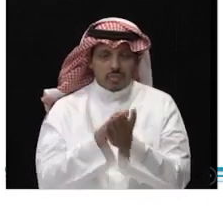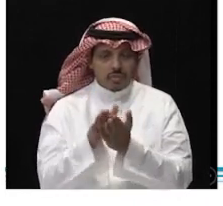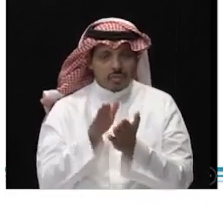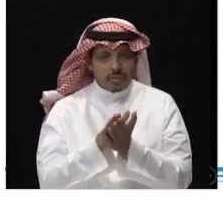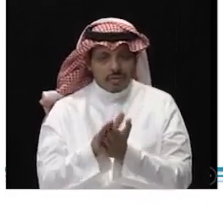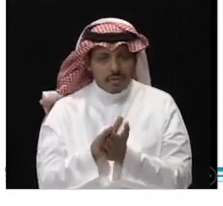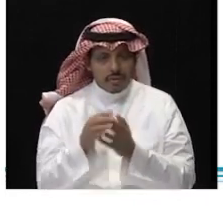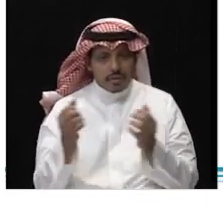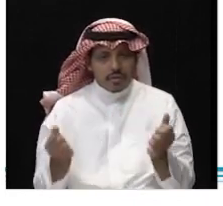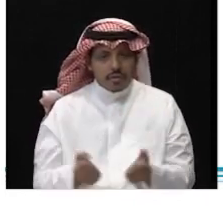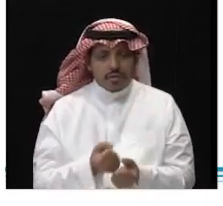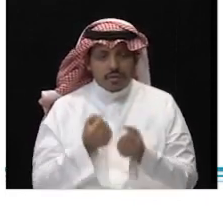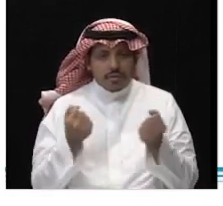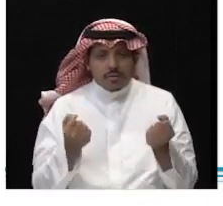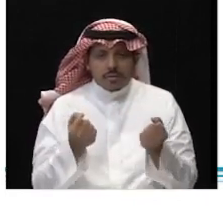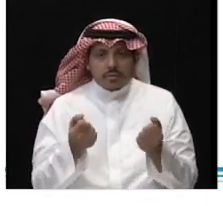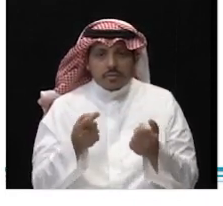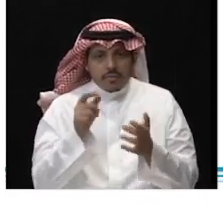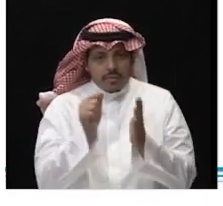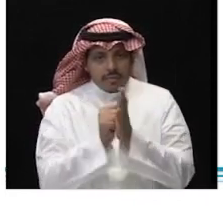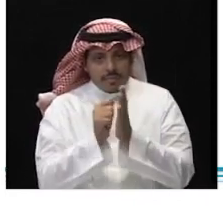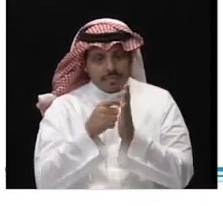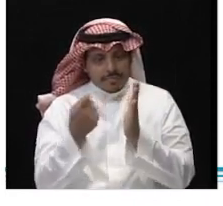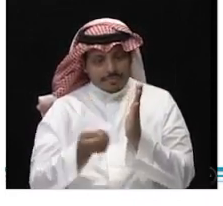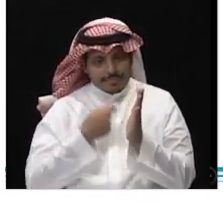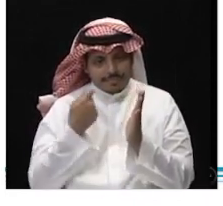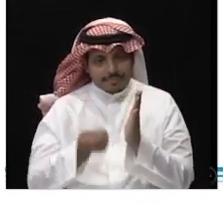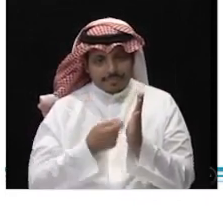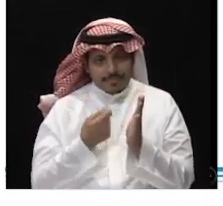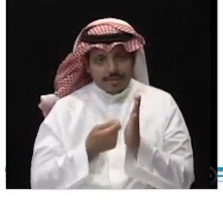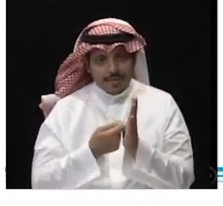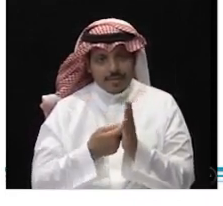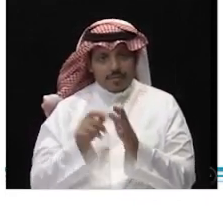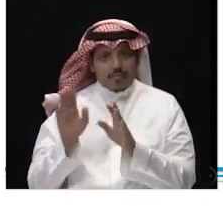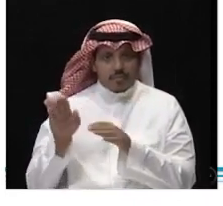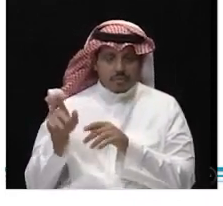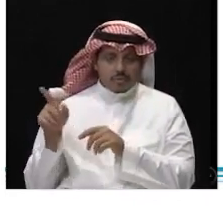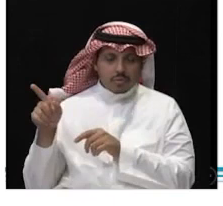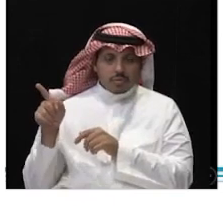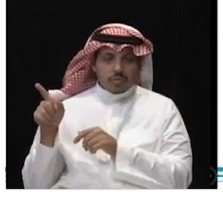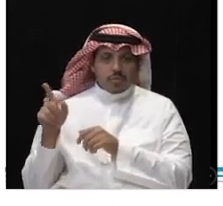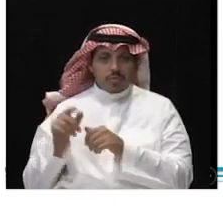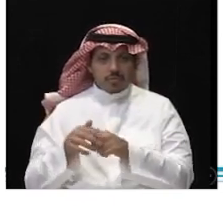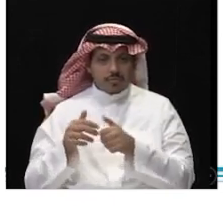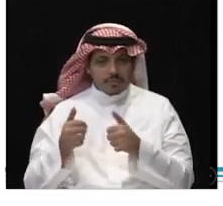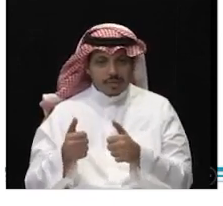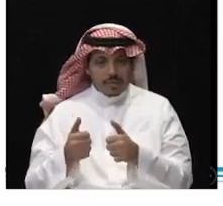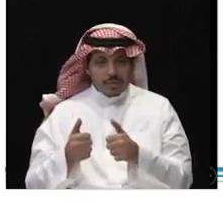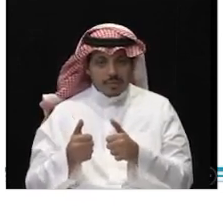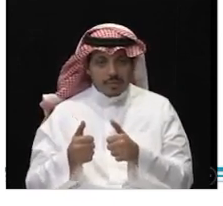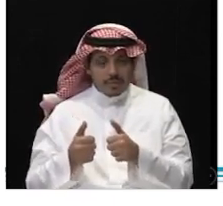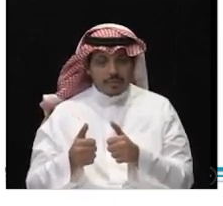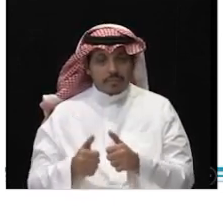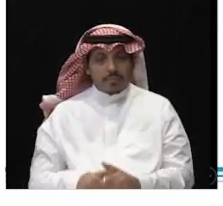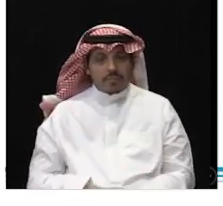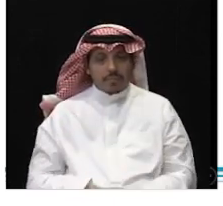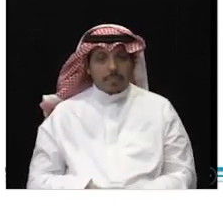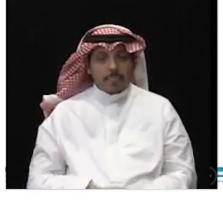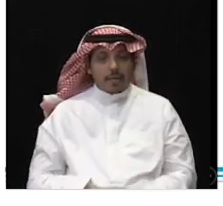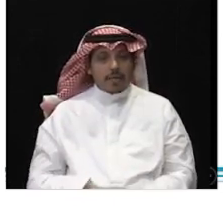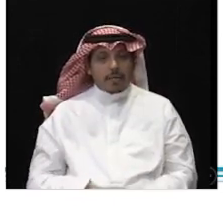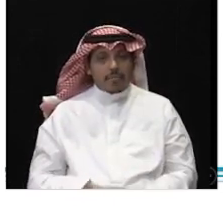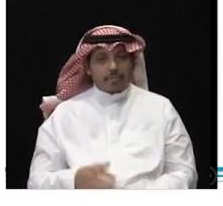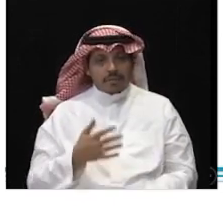بطباعة هذا التدريب وحله في البيت، وتجدونه تحت هذه الصورة، وبمجرد